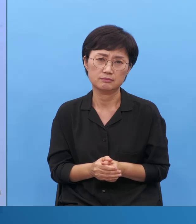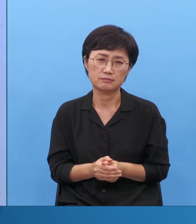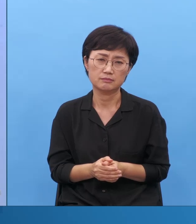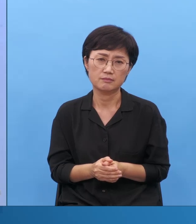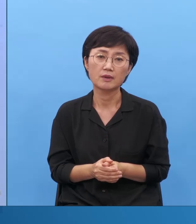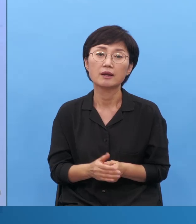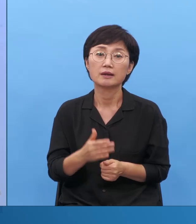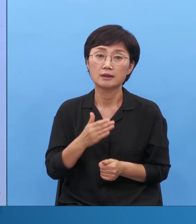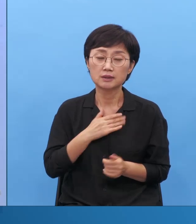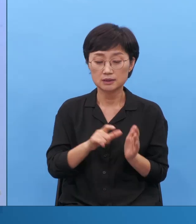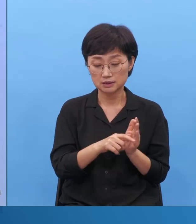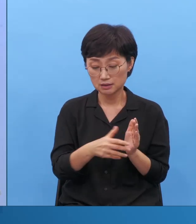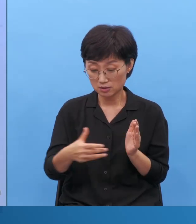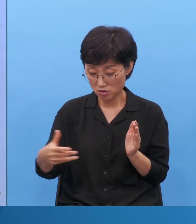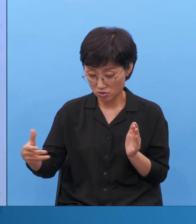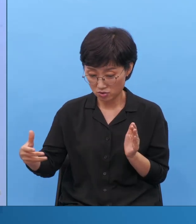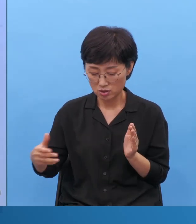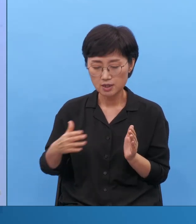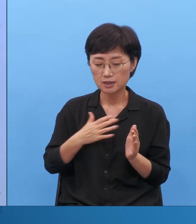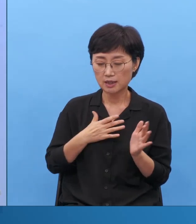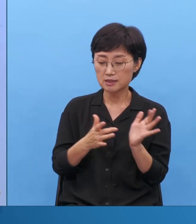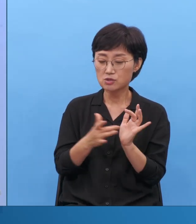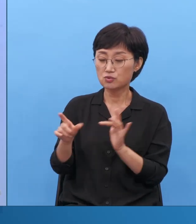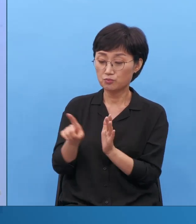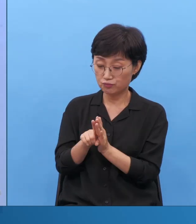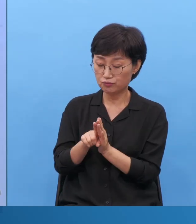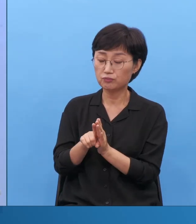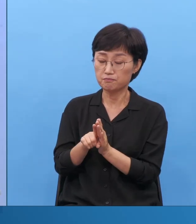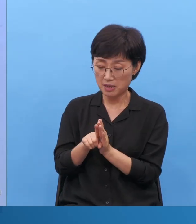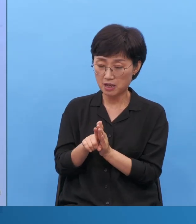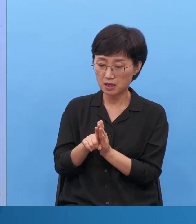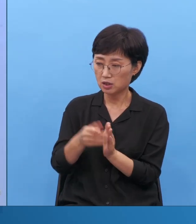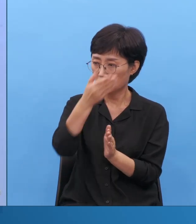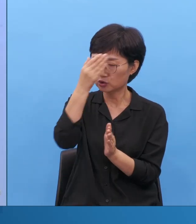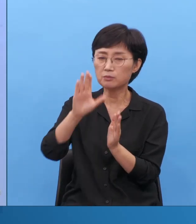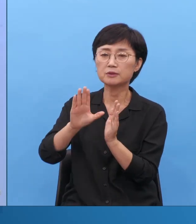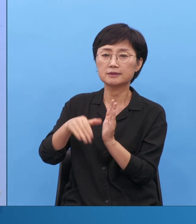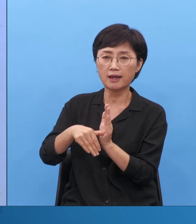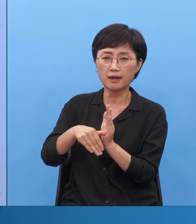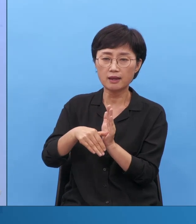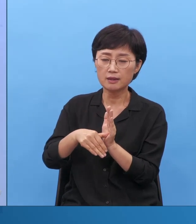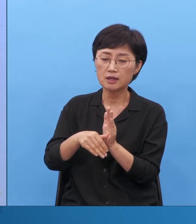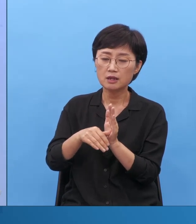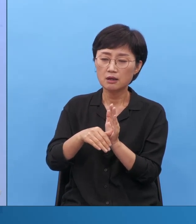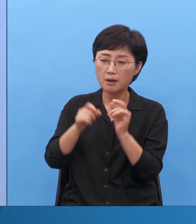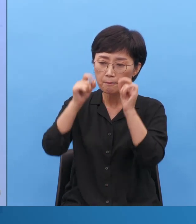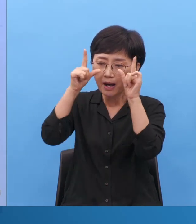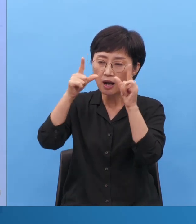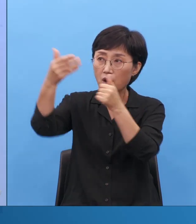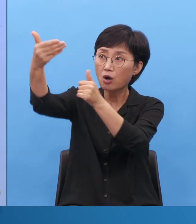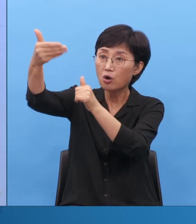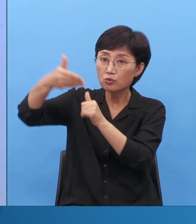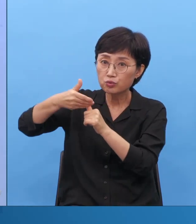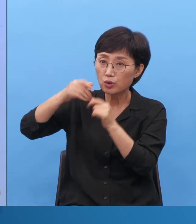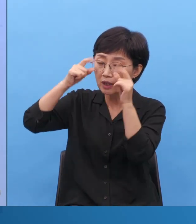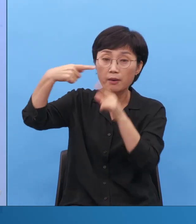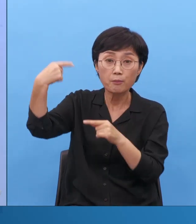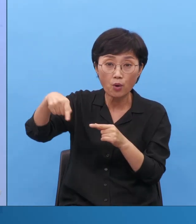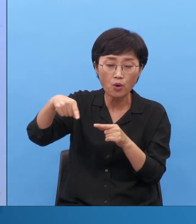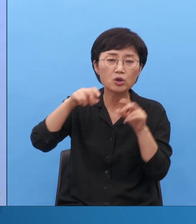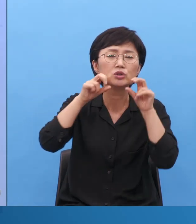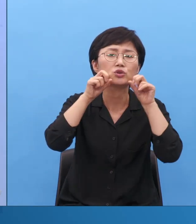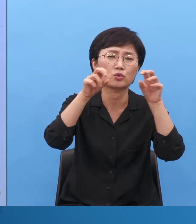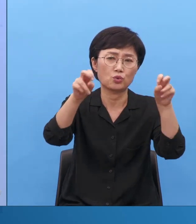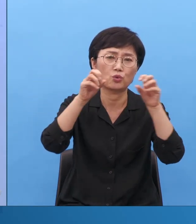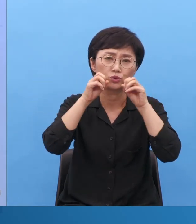전도를 배우도록 하나님 만들어 주셨어요. And it was through this one individual that during my young adult life, I learned a lot about evangelism. 지금은 여러분과 함께